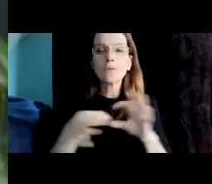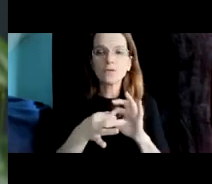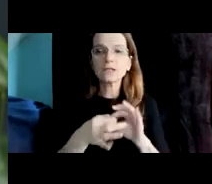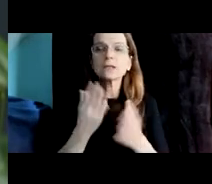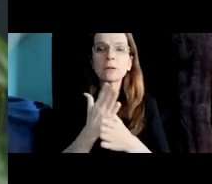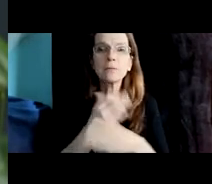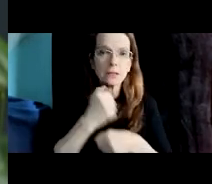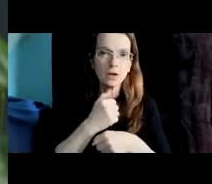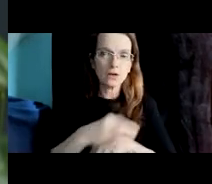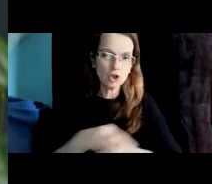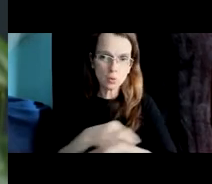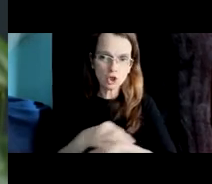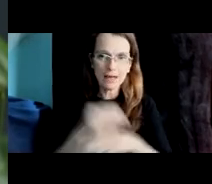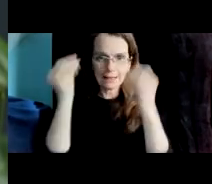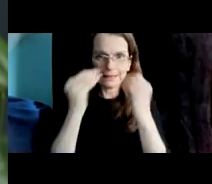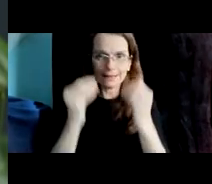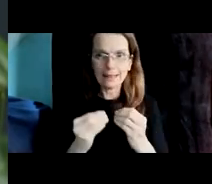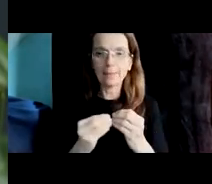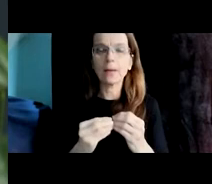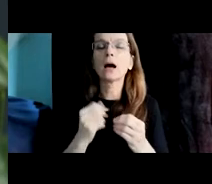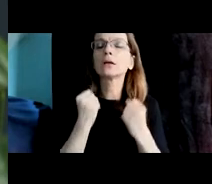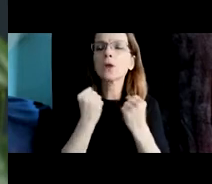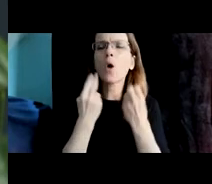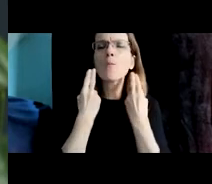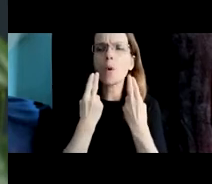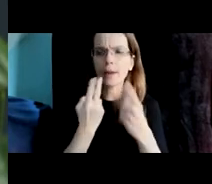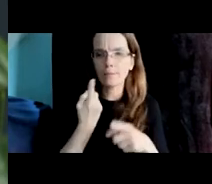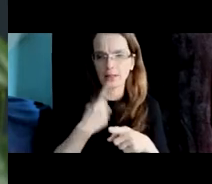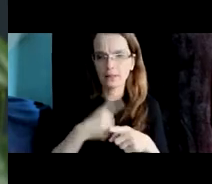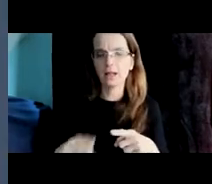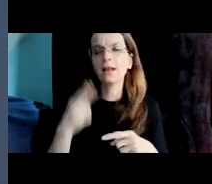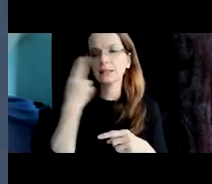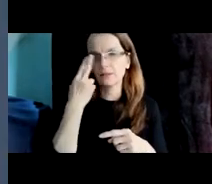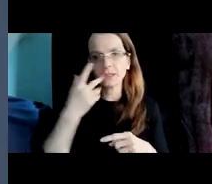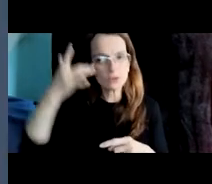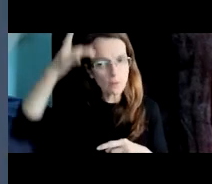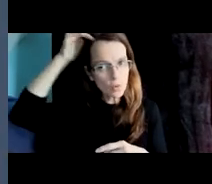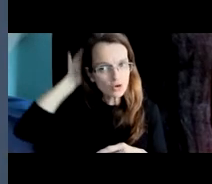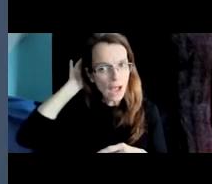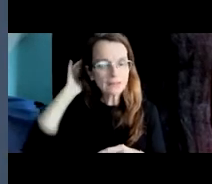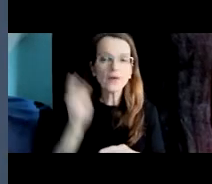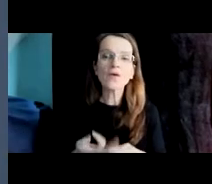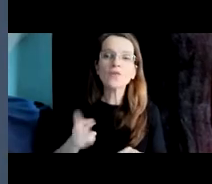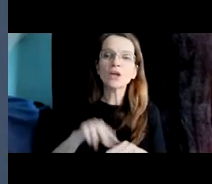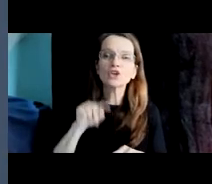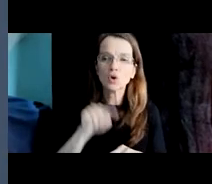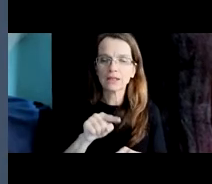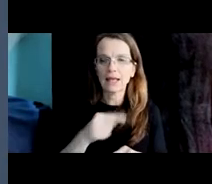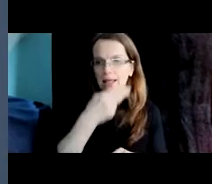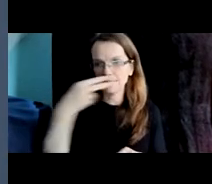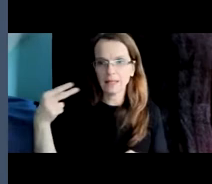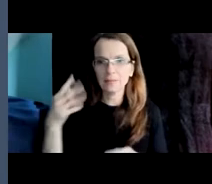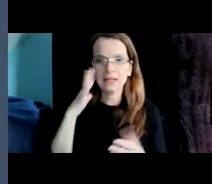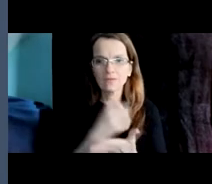sistema, katerega zelo pomemben del predstavljajo možgani. Več o tej temi izvemo od